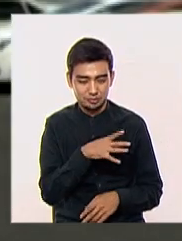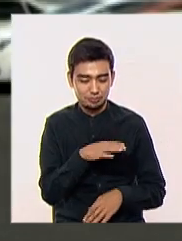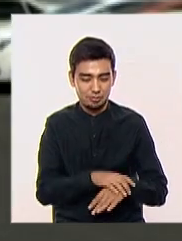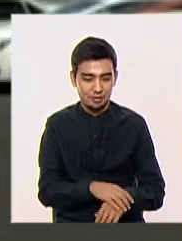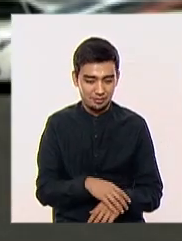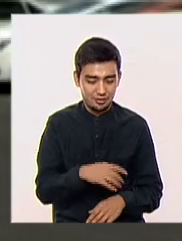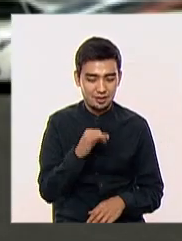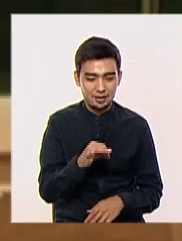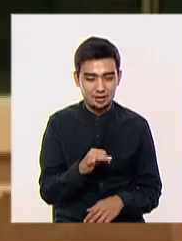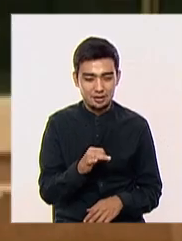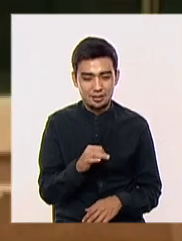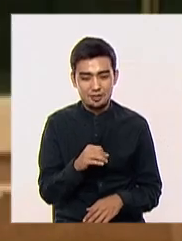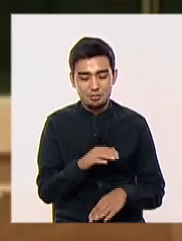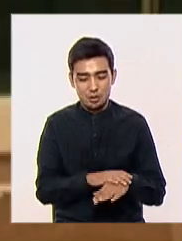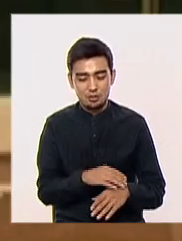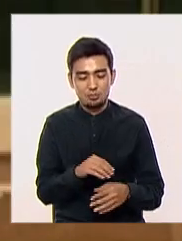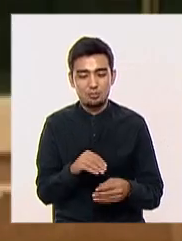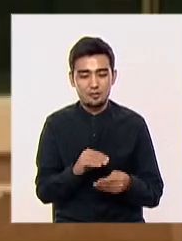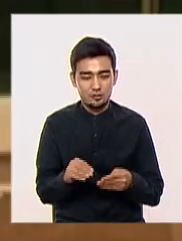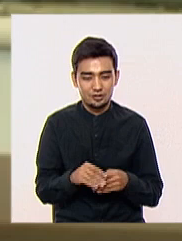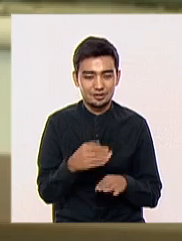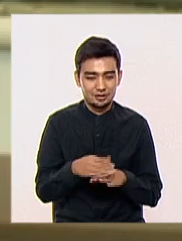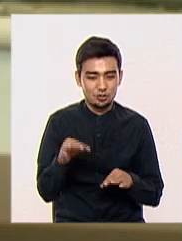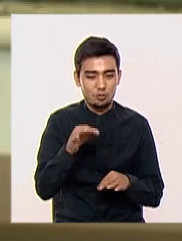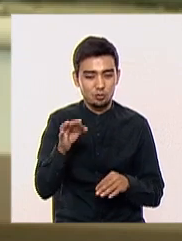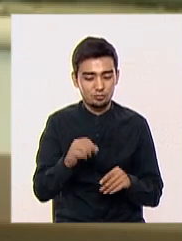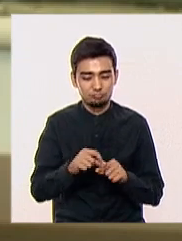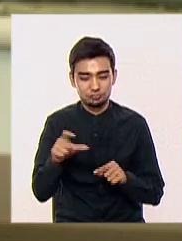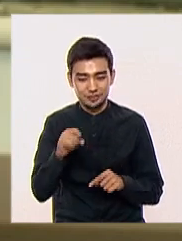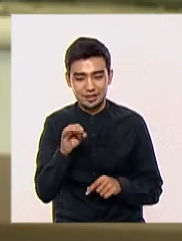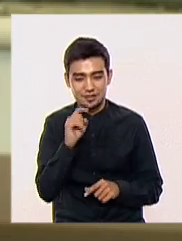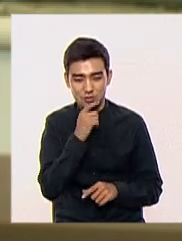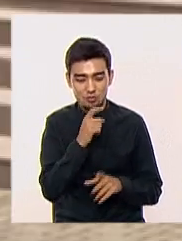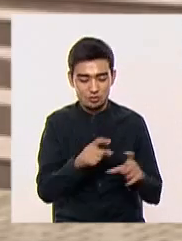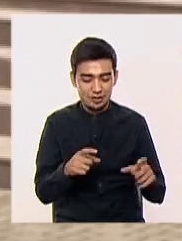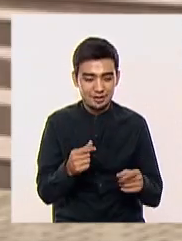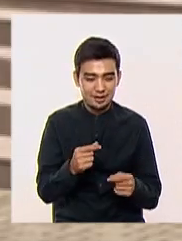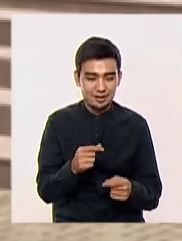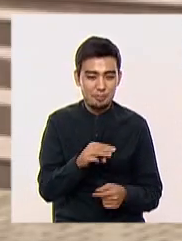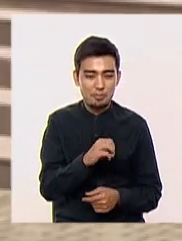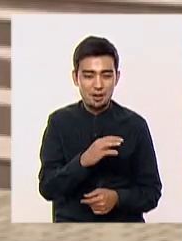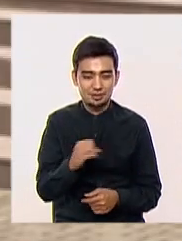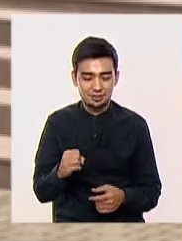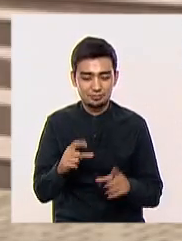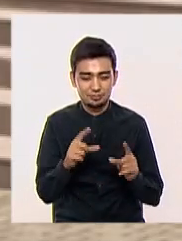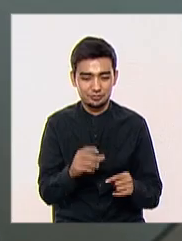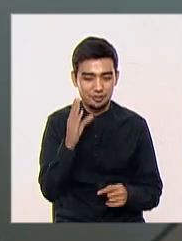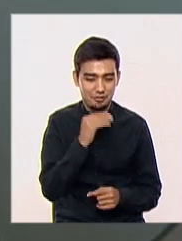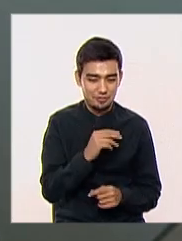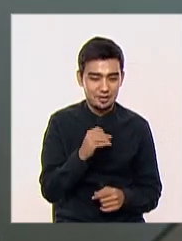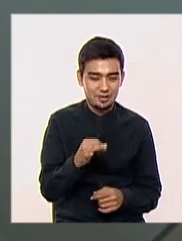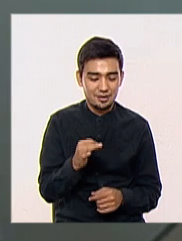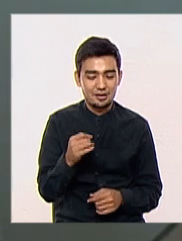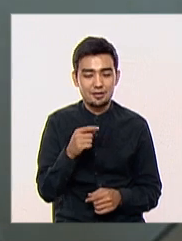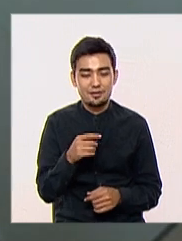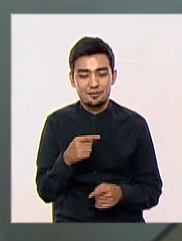Сарапшы Сапарбай Жұбаев банк қайта қаржыландыру мөлшерлемесін ұлғайту арқылы ел экономикасындағы ақша массасын азайтпақшы дейді. Сол кезде сұраныс